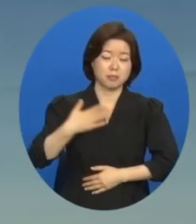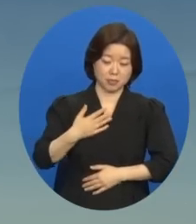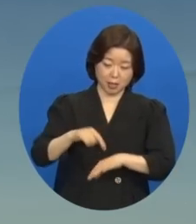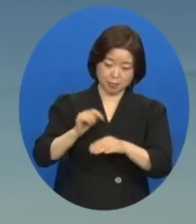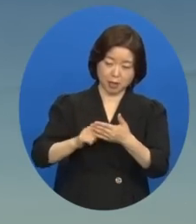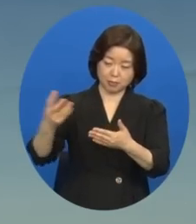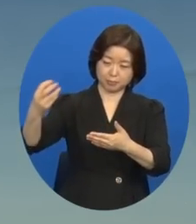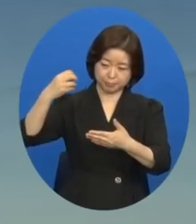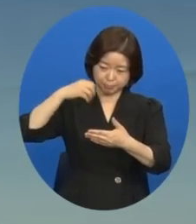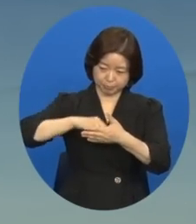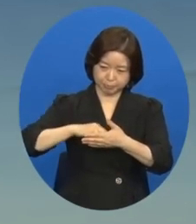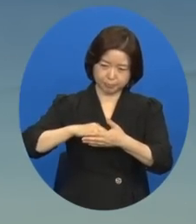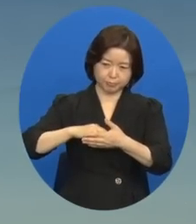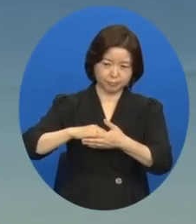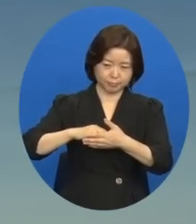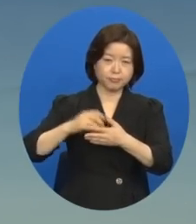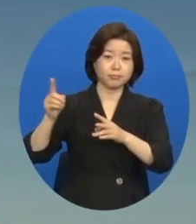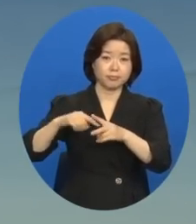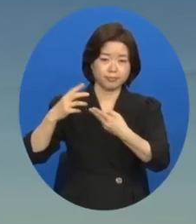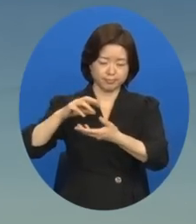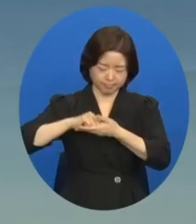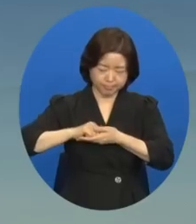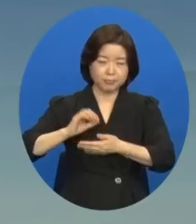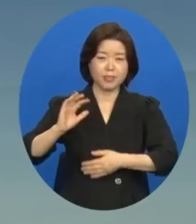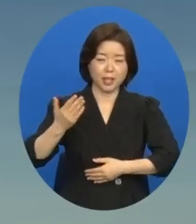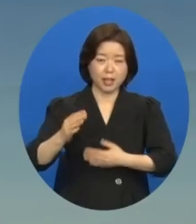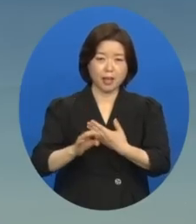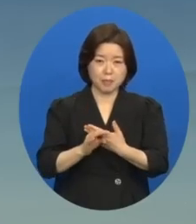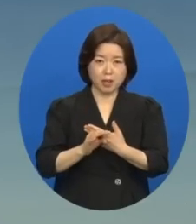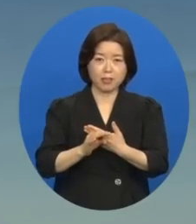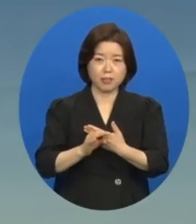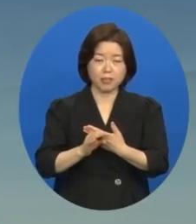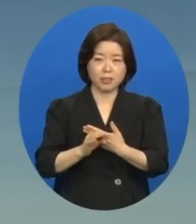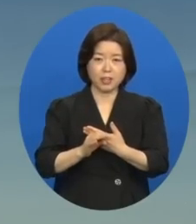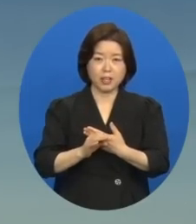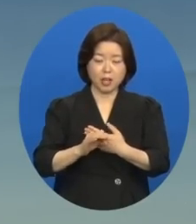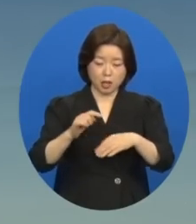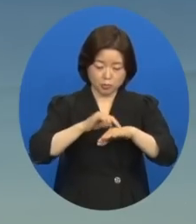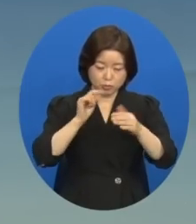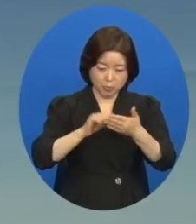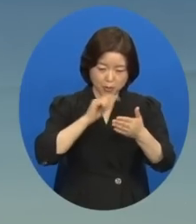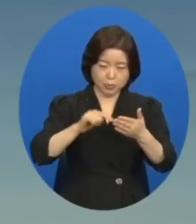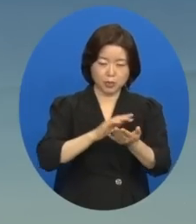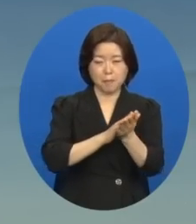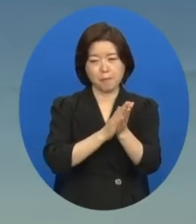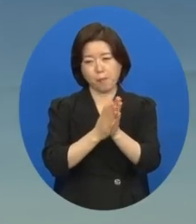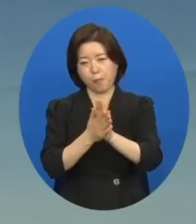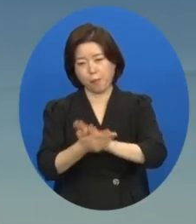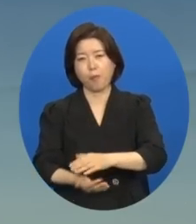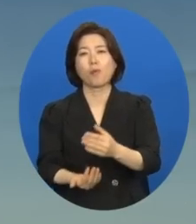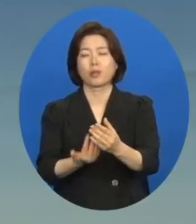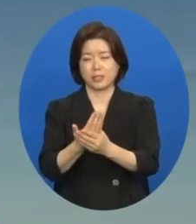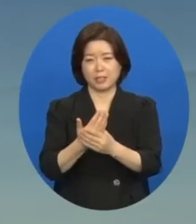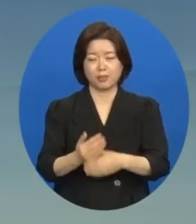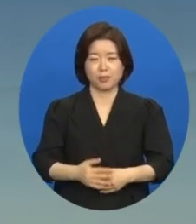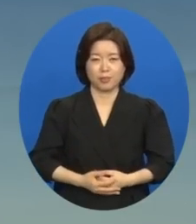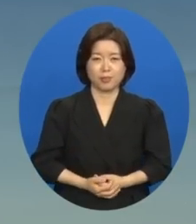안에 들려지면 우리의 마음 안에 반드시 변화가 일어나기 시작합니다.